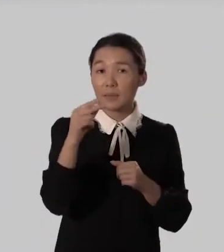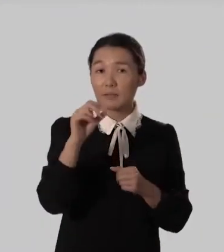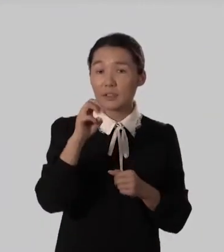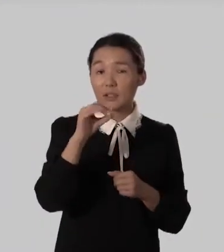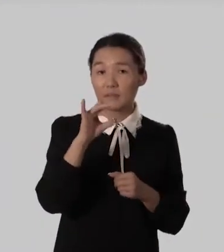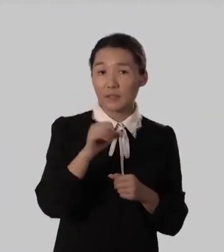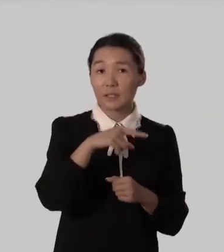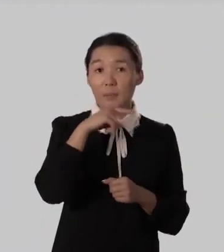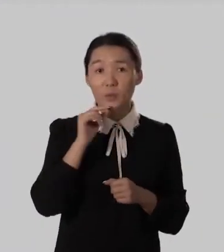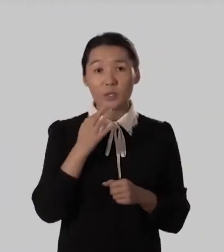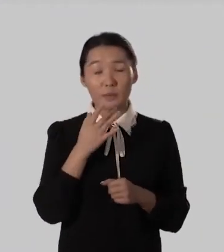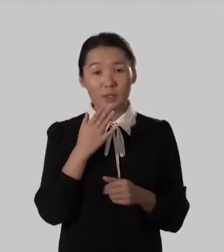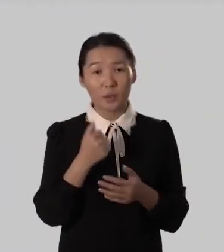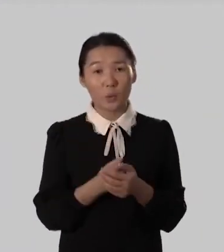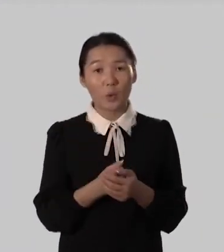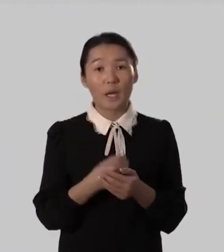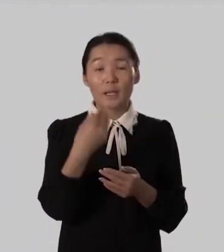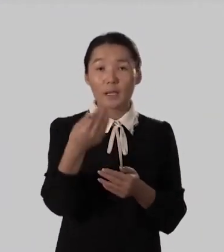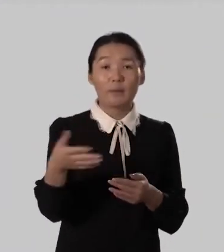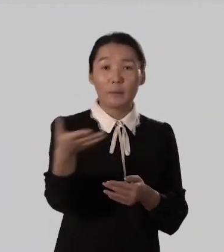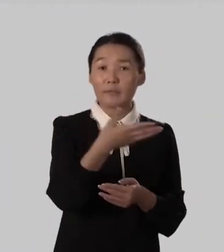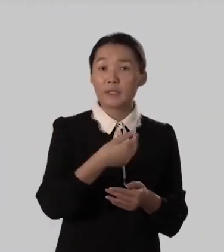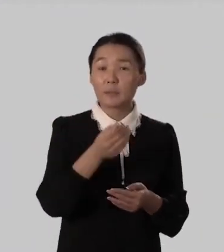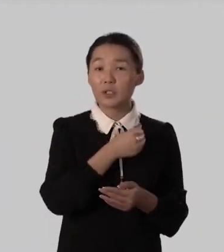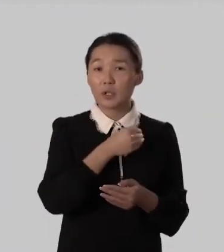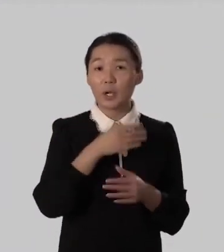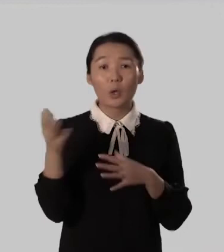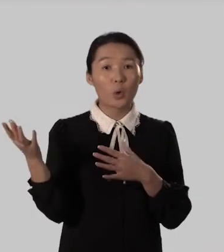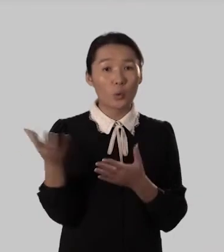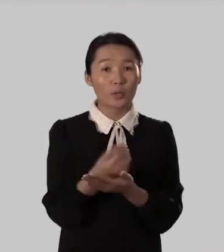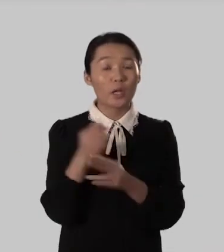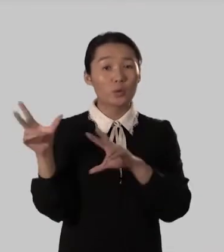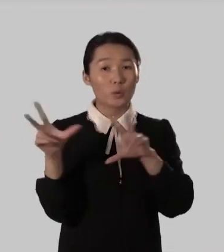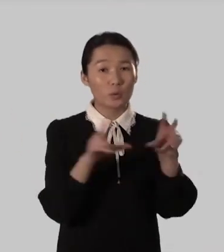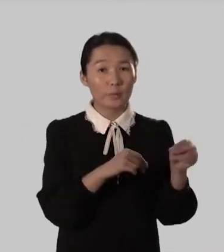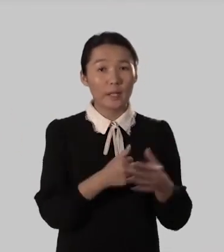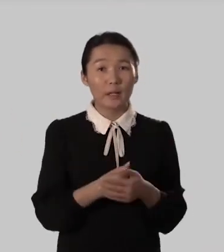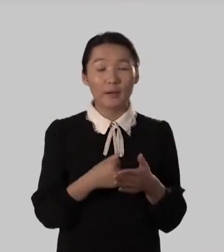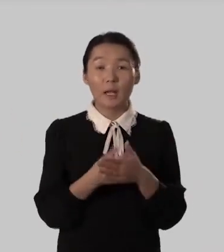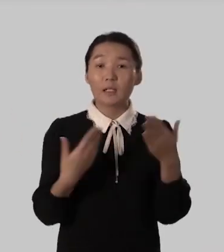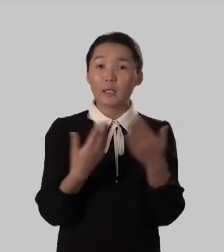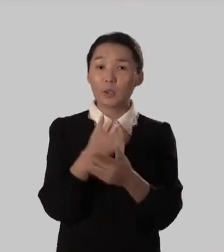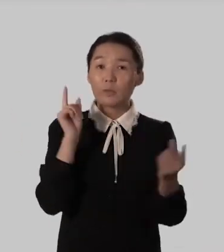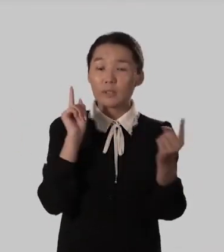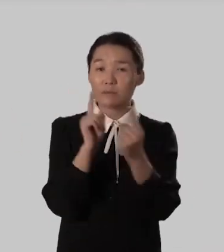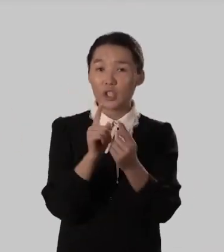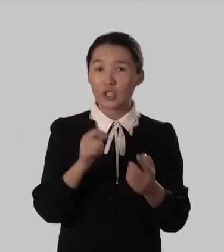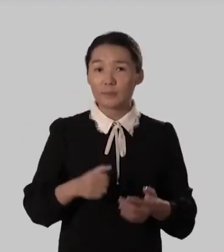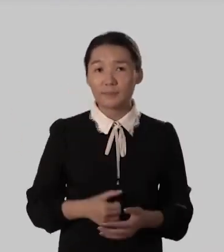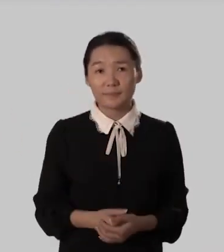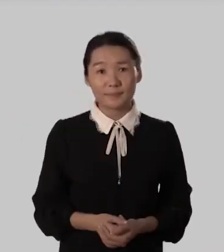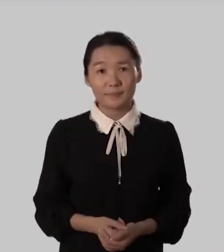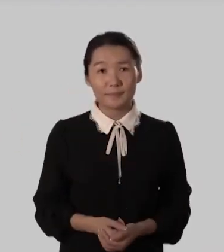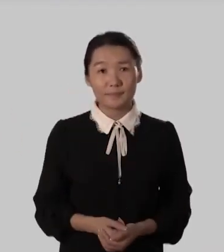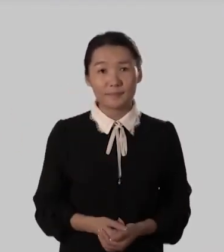урок первой четверти по русскому языку я вам всем желаю удачи успехов до встречи на уроках